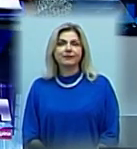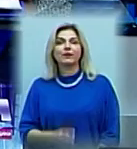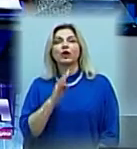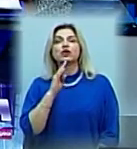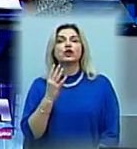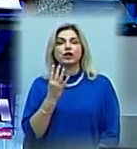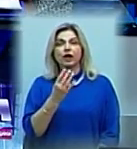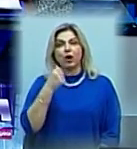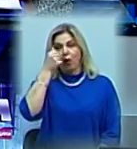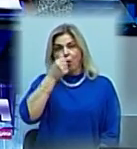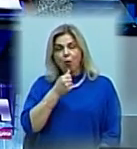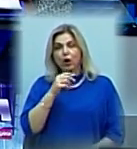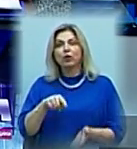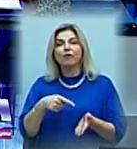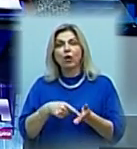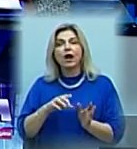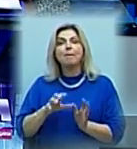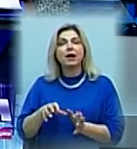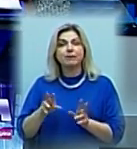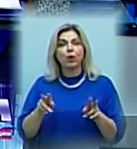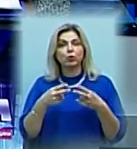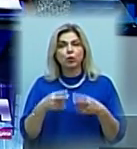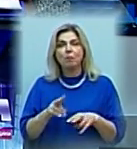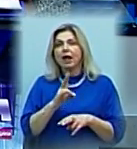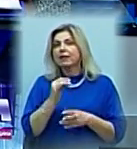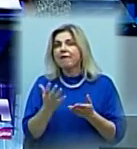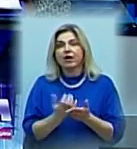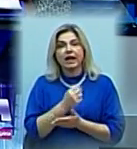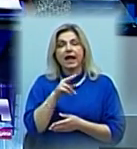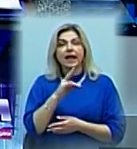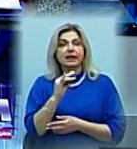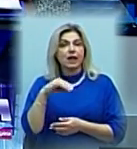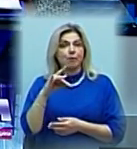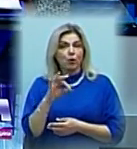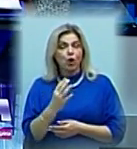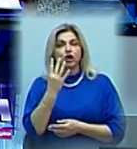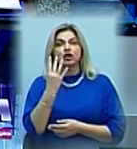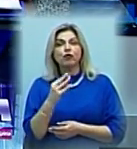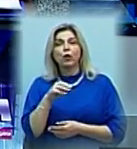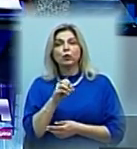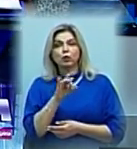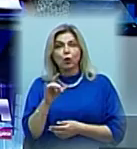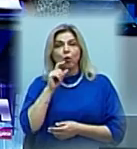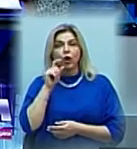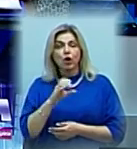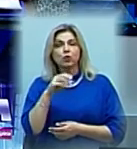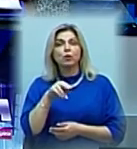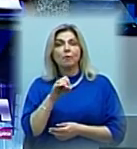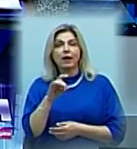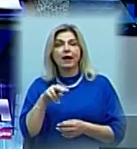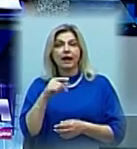4 роки муніципальний баскетбольний клуб «Миколаїв» не обігрував Дніпро. У матчі 4-го туру української суперліги